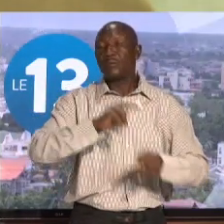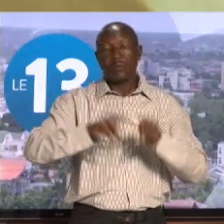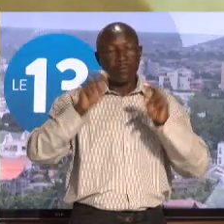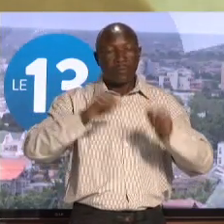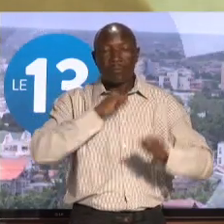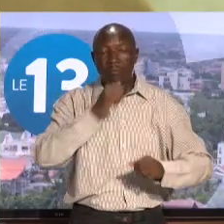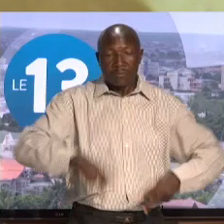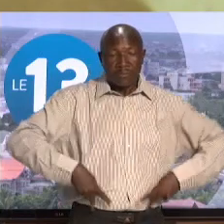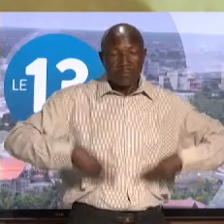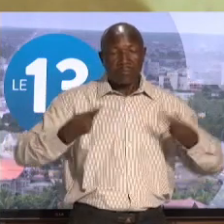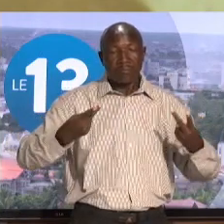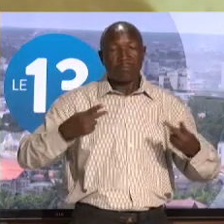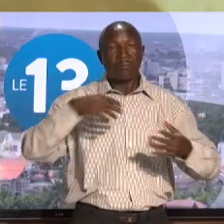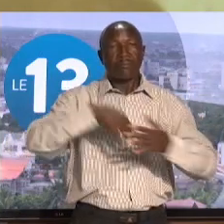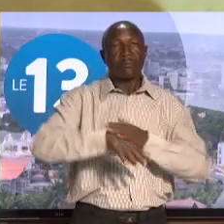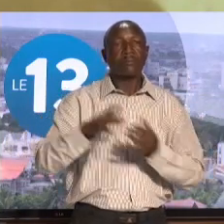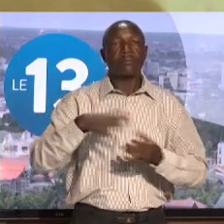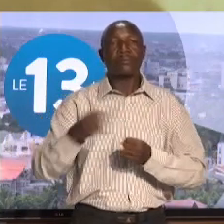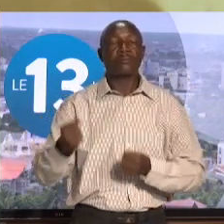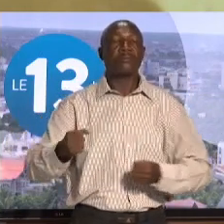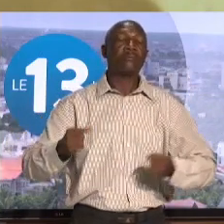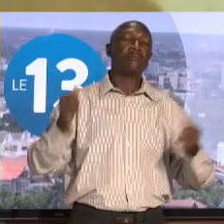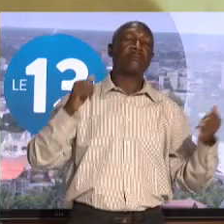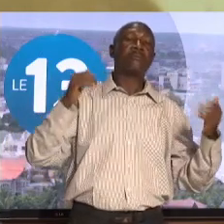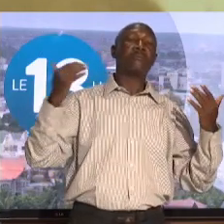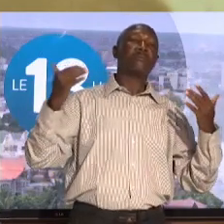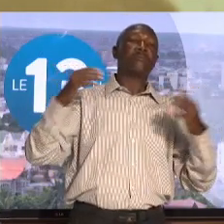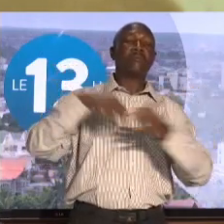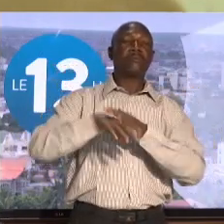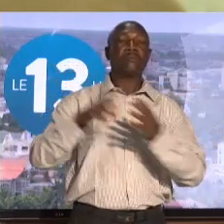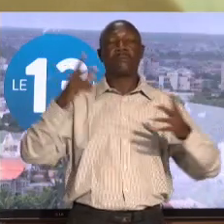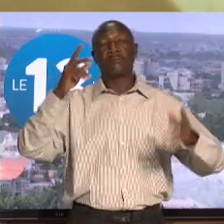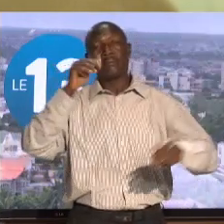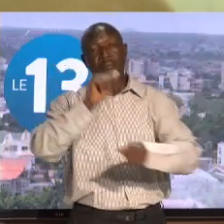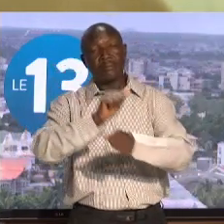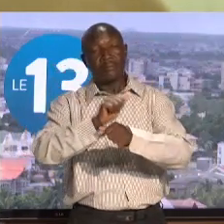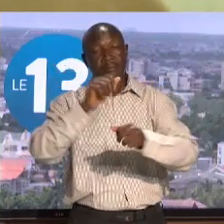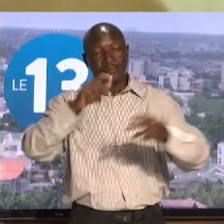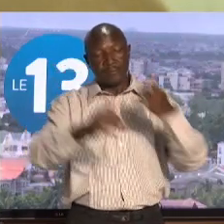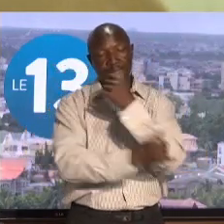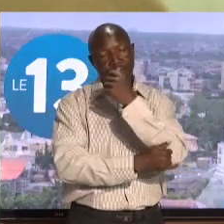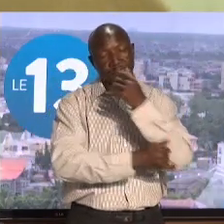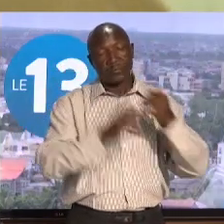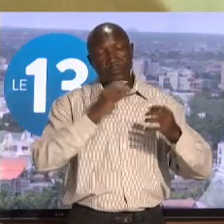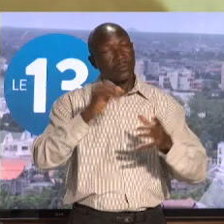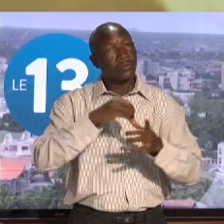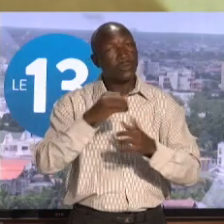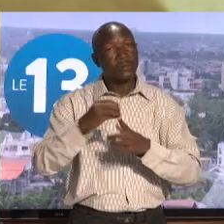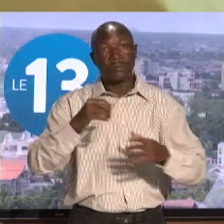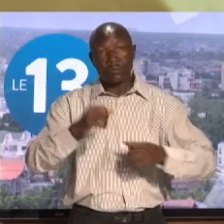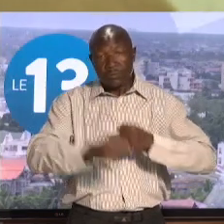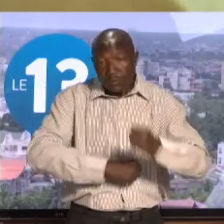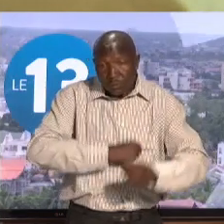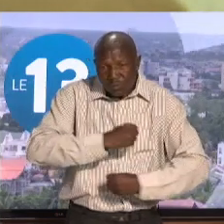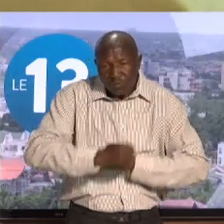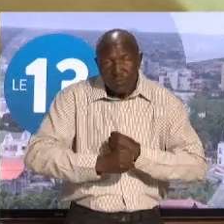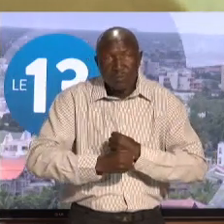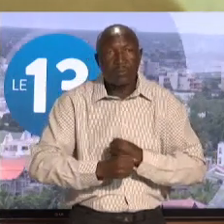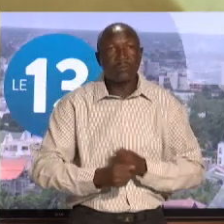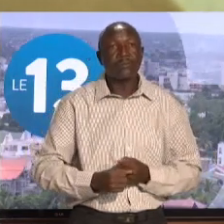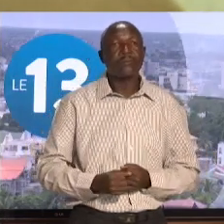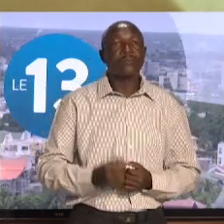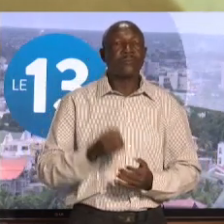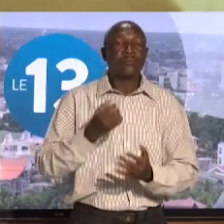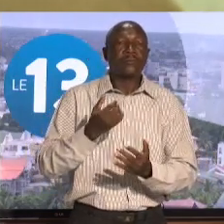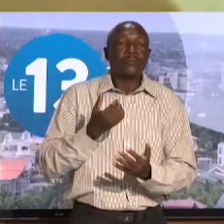à l'aise dans un pays où les populations souffrent. C'est pourquoi dans nos revendications, vous verrez que la question du coût de la vie, le fait